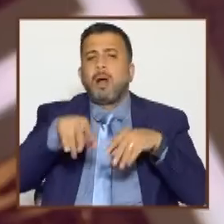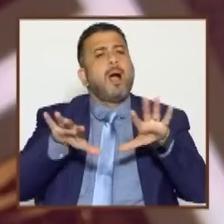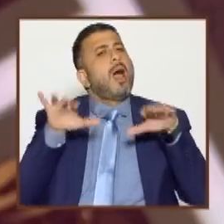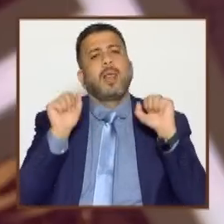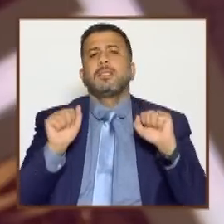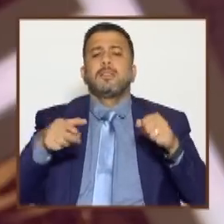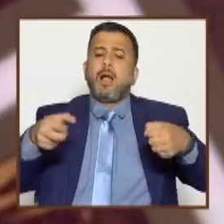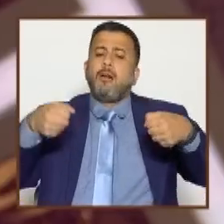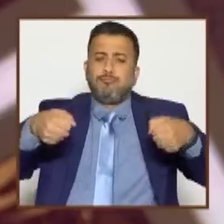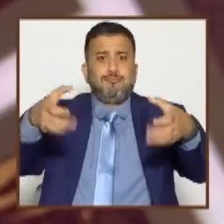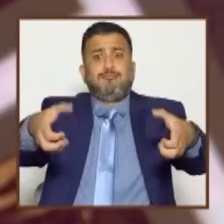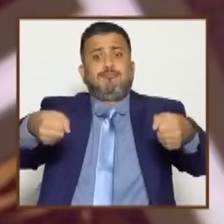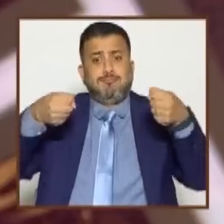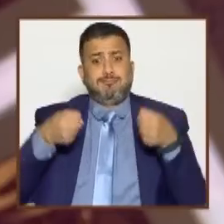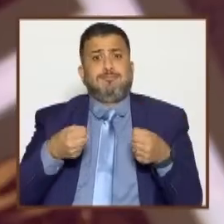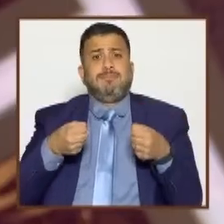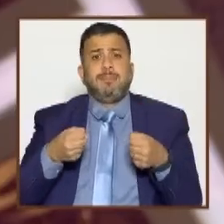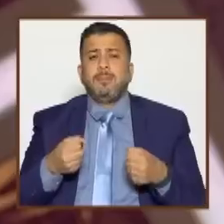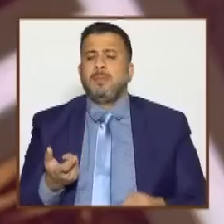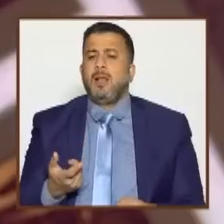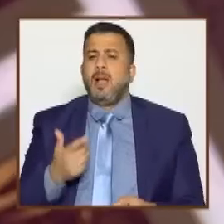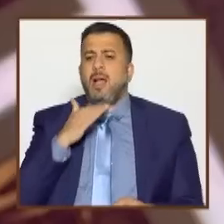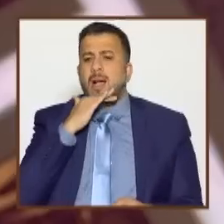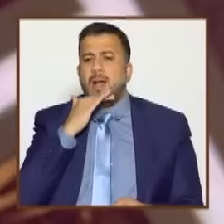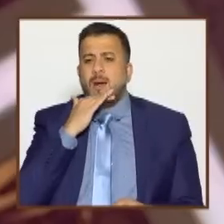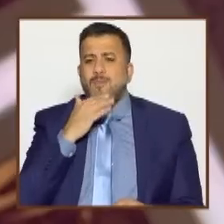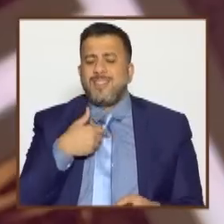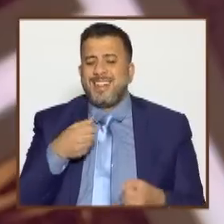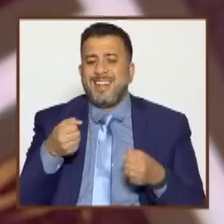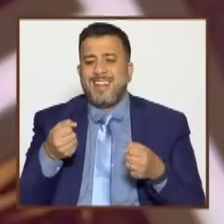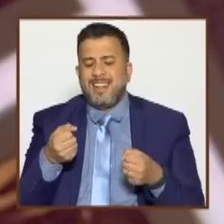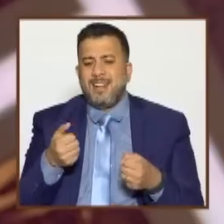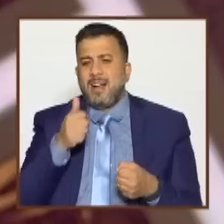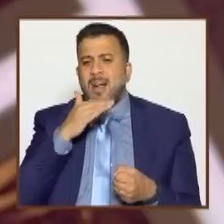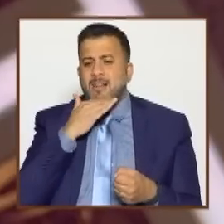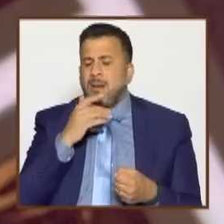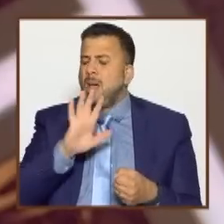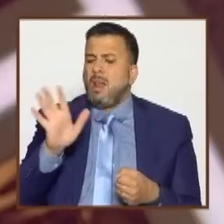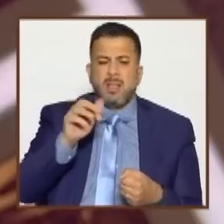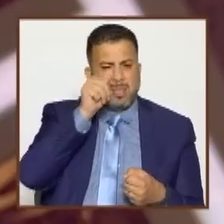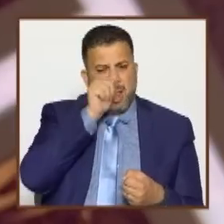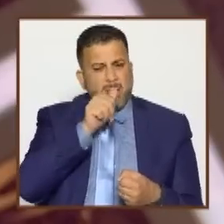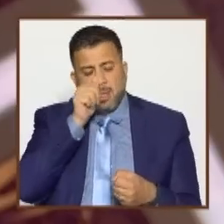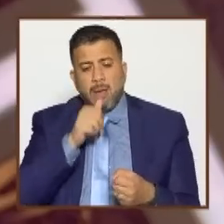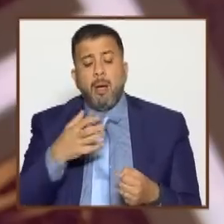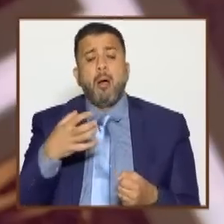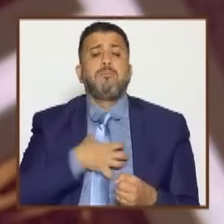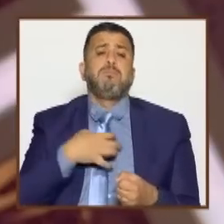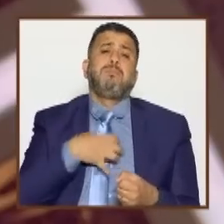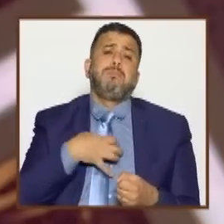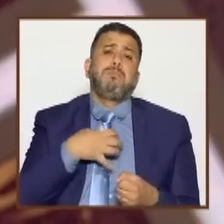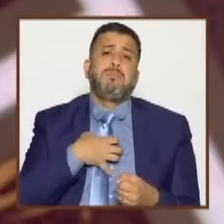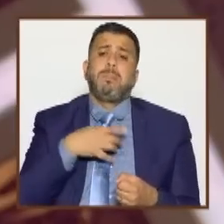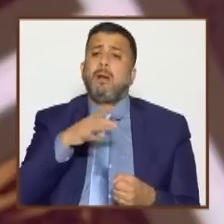بأن الأسعار غالية ويحزنون ويضيقون الصدر ويكدرون حتى نفوس الأولاد. فالأولاد يعني هم يرون